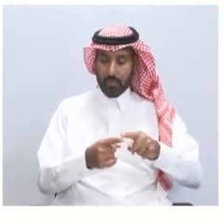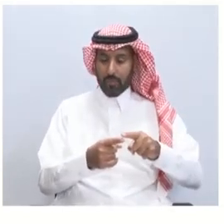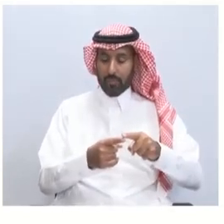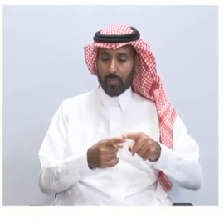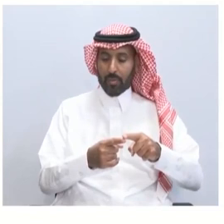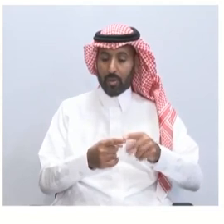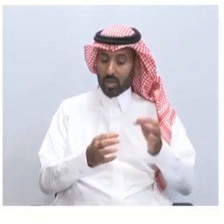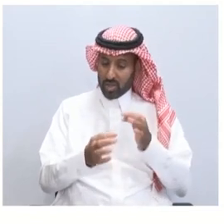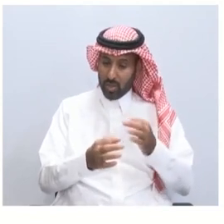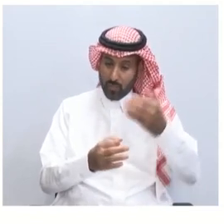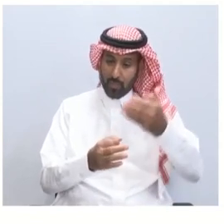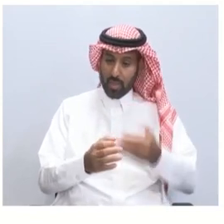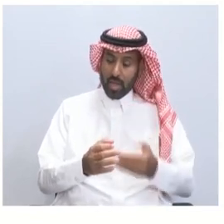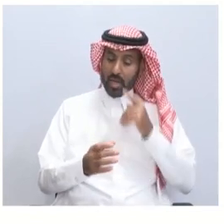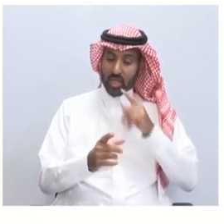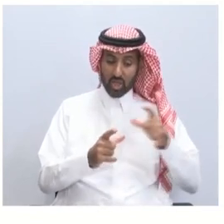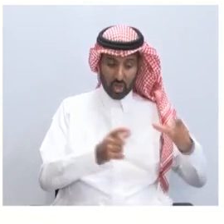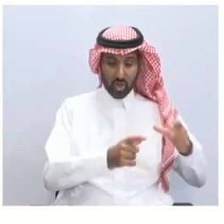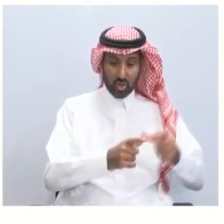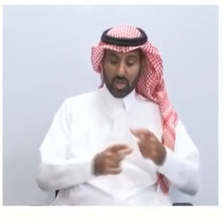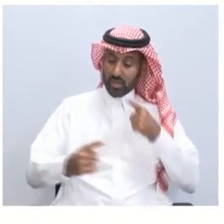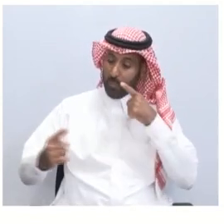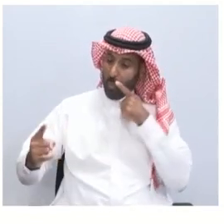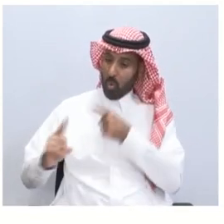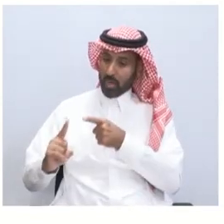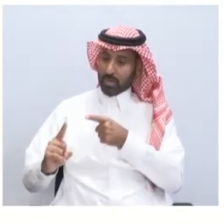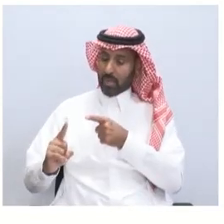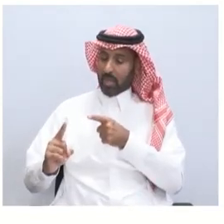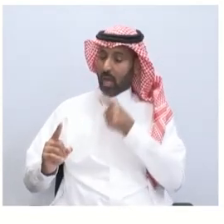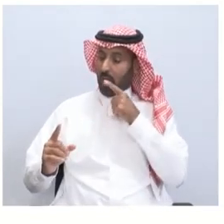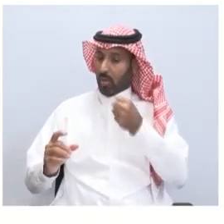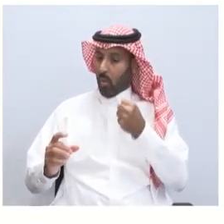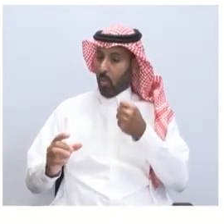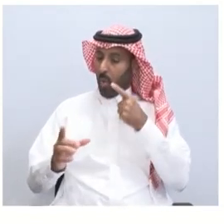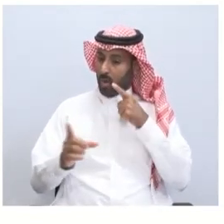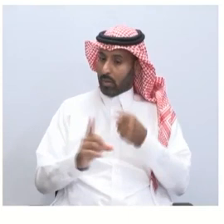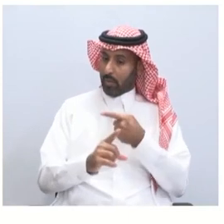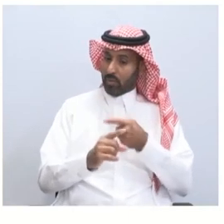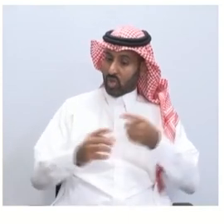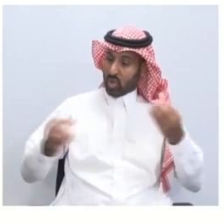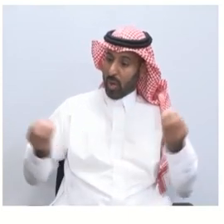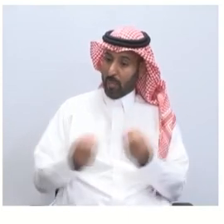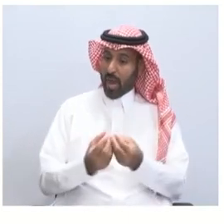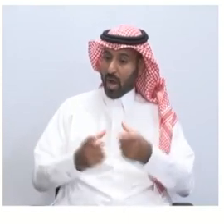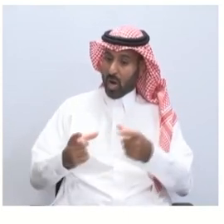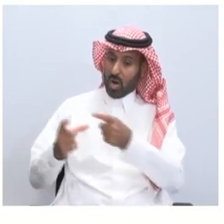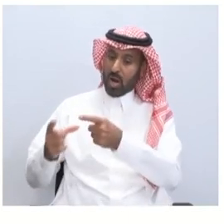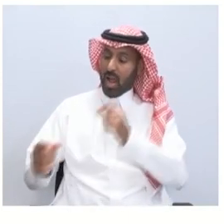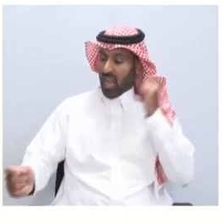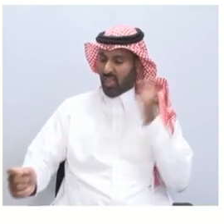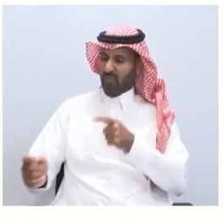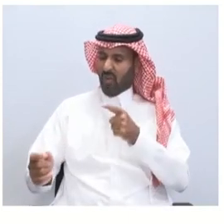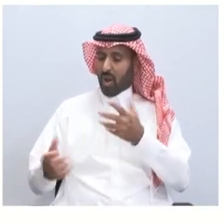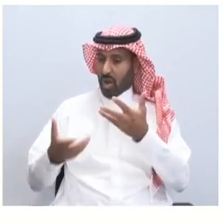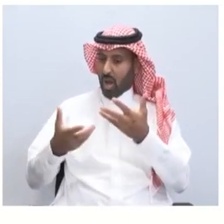ان يرتب جيشه لمواجهه هذه القوات المجتمعه وهدفها